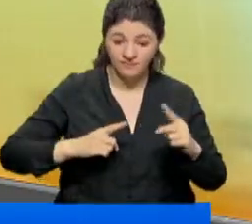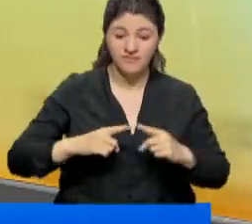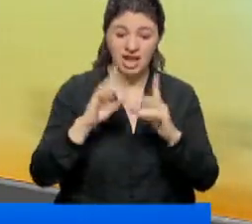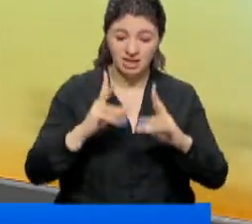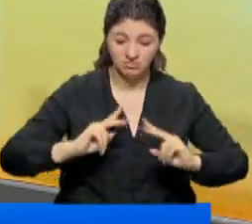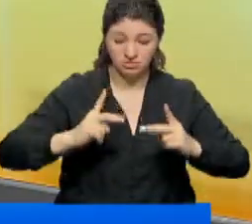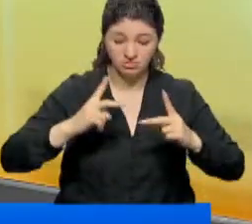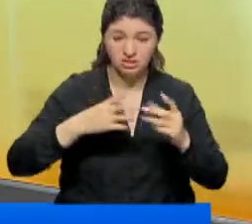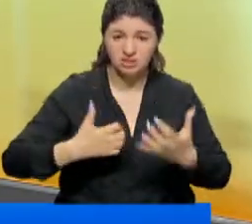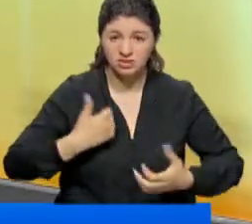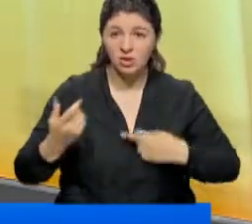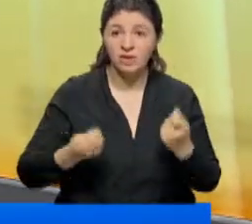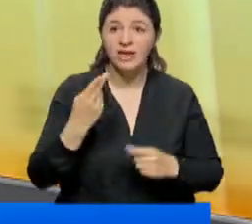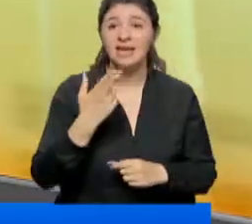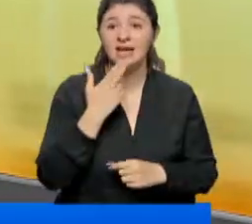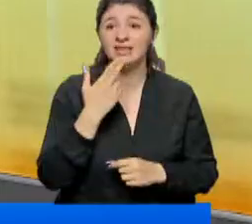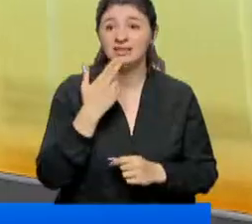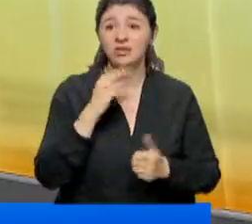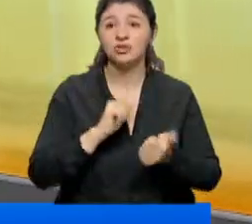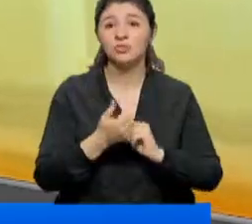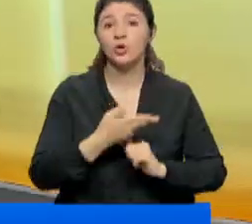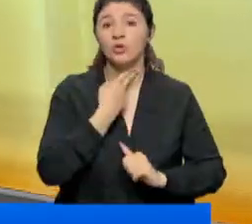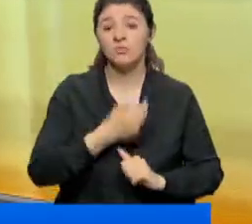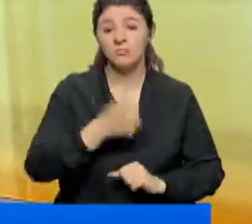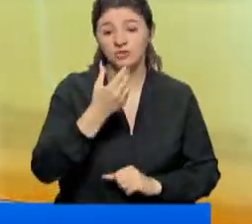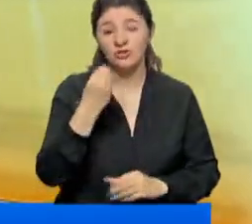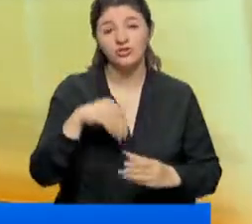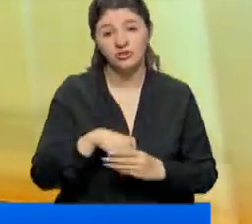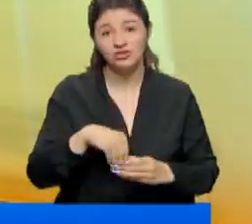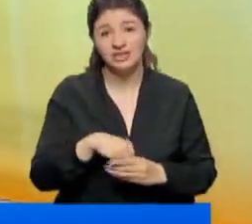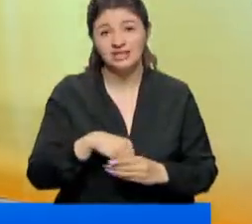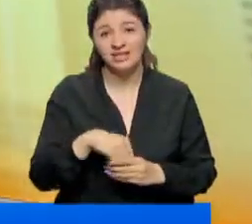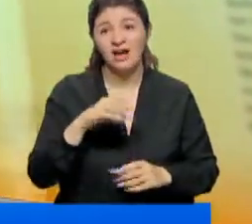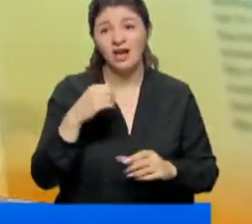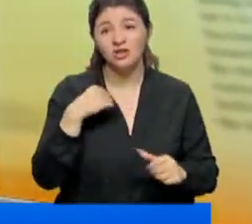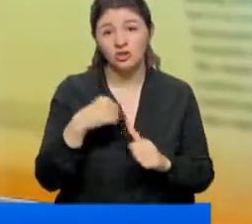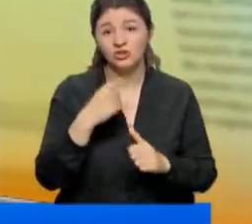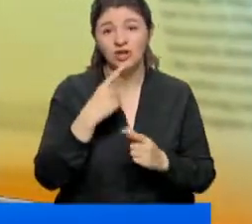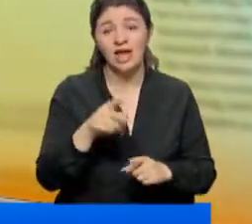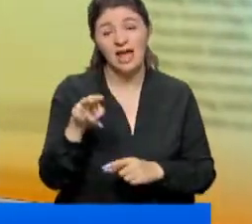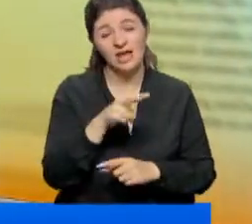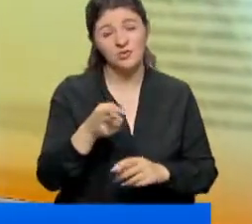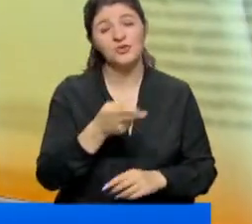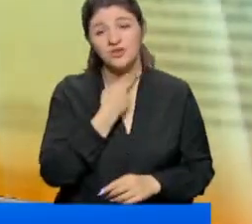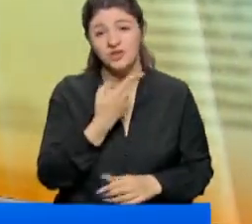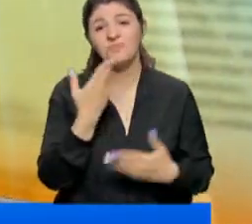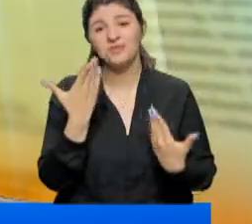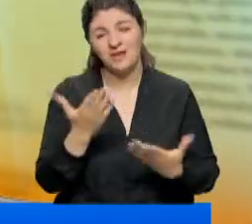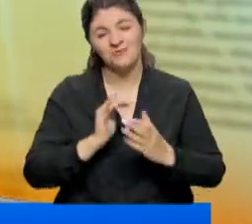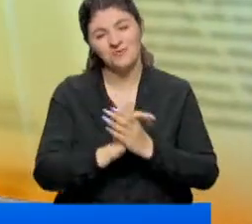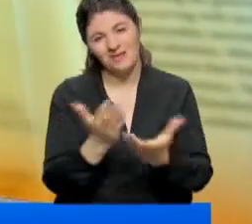süreçteki performansını ve bir kadın Spor Kulübü Başkanı olduğu için de altını çizerek her iki Kulübü de